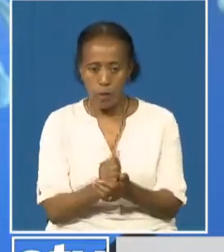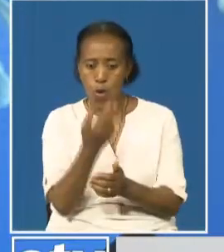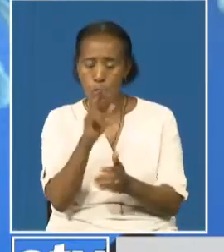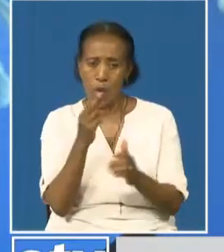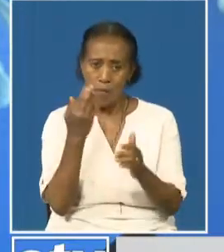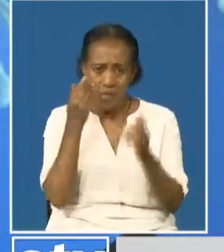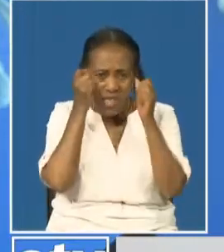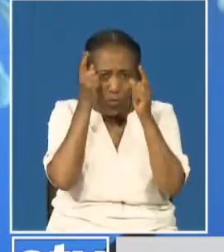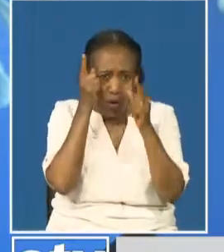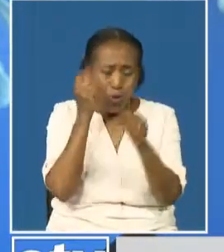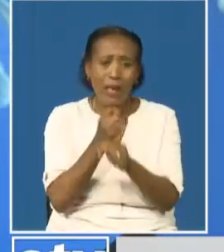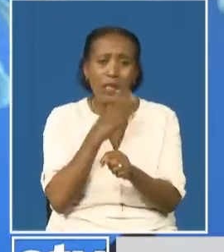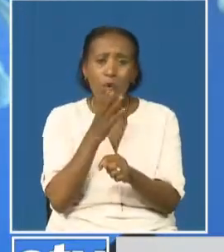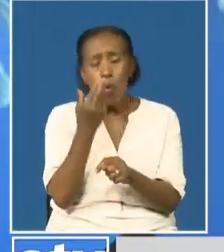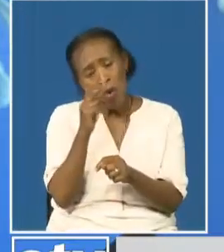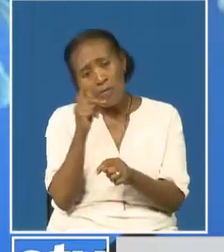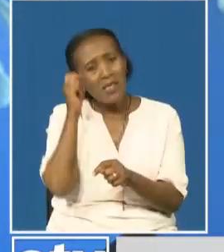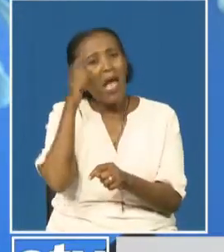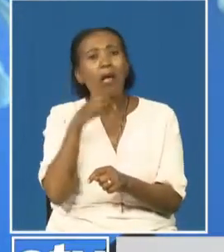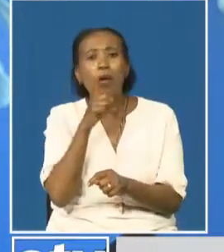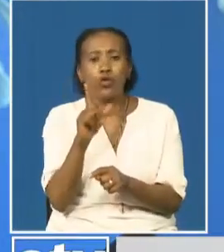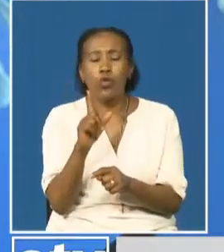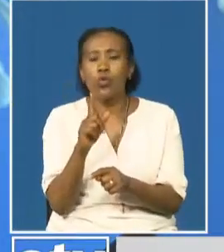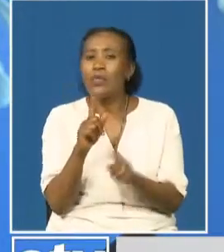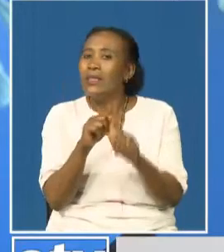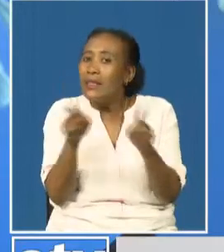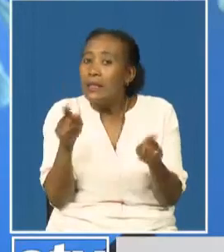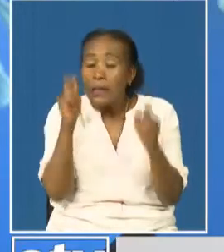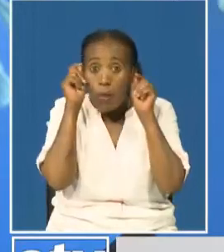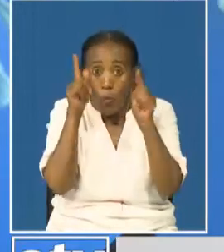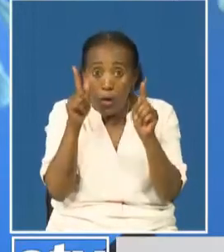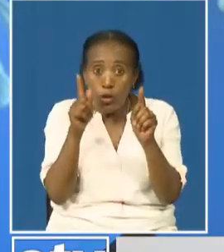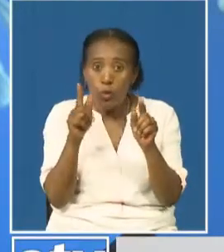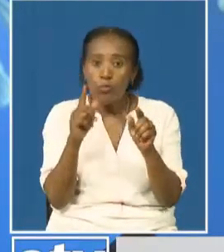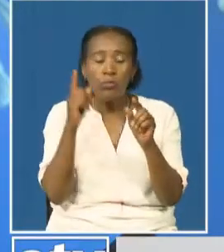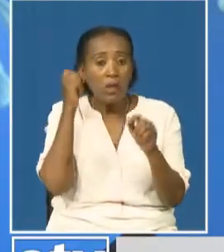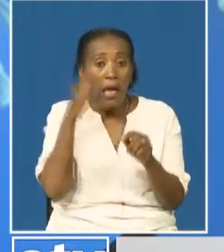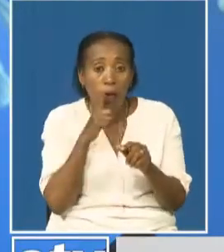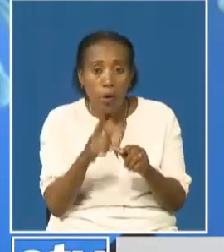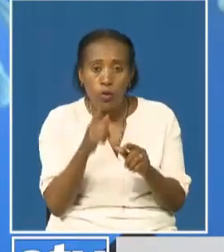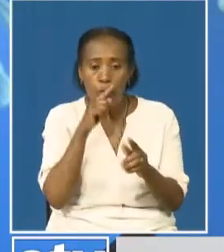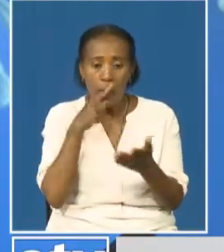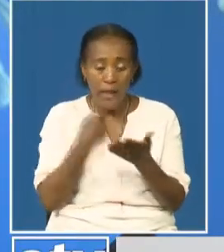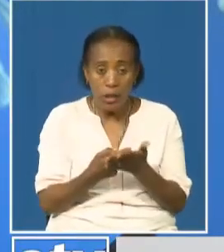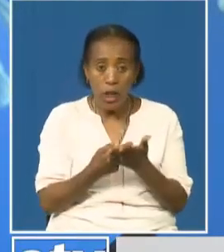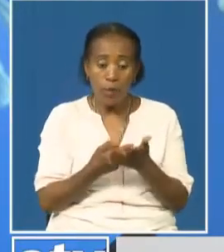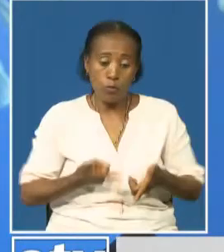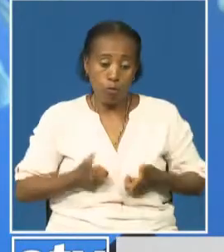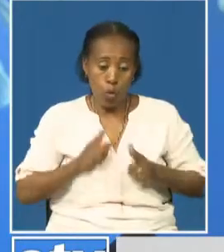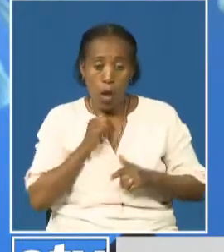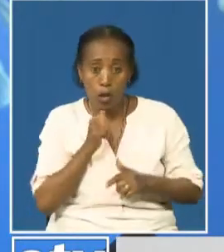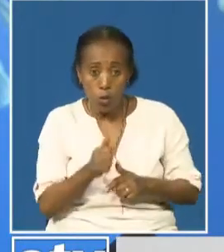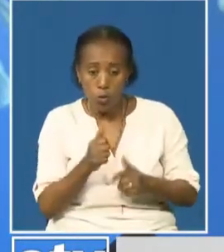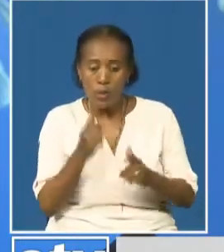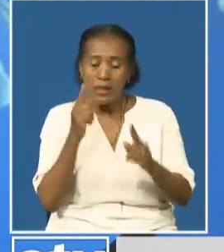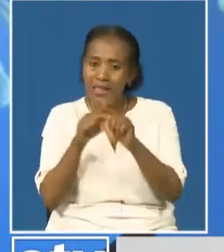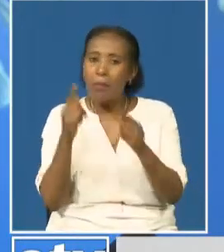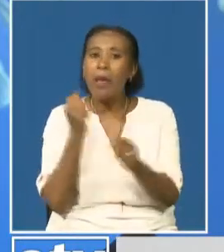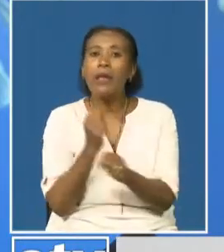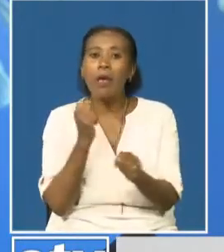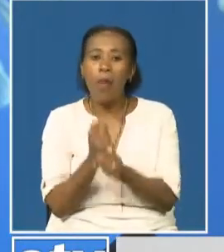ወይ ገብቷቸው ነው ማይተገብሩት ወይስ አይገባቸውም ይሆናል የሚተረጉሙት ግን ገብቷቸውም ይሁን ሳይገባቸው መረጃው ኑሯቸውም ይሁን ሳይኖራቸው ግን